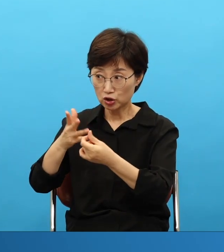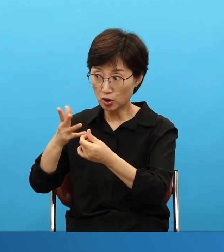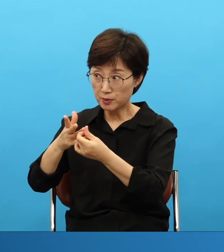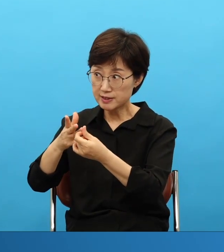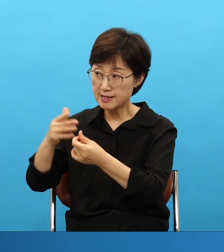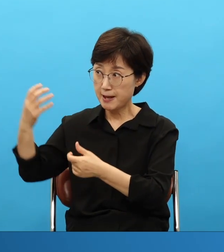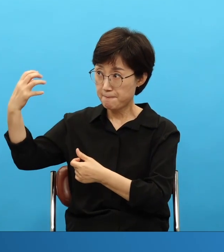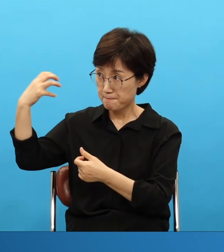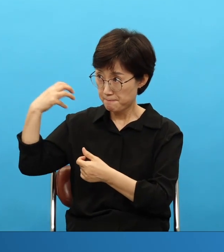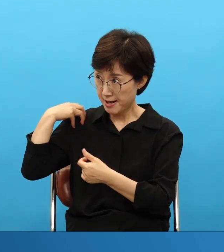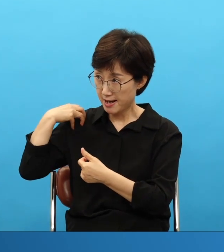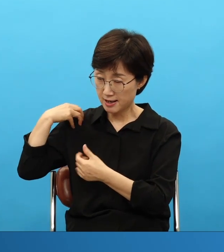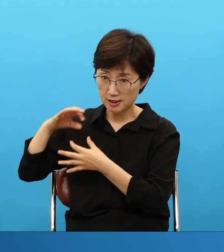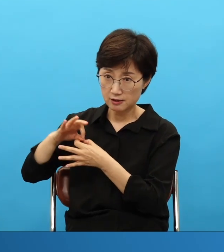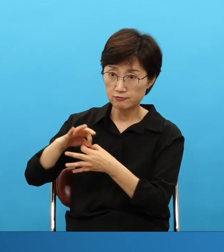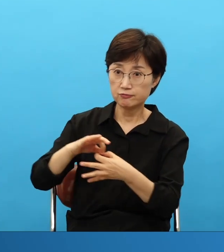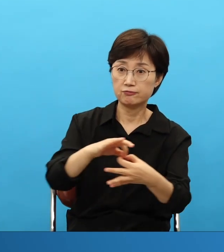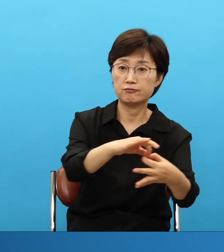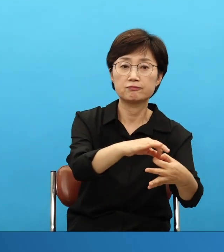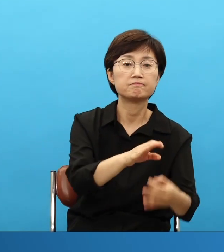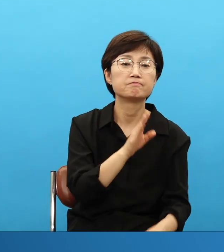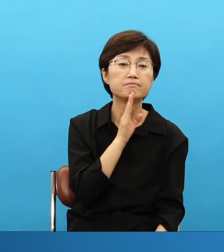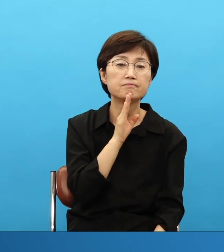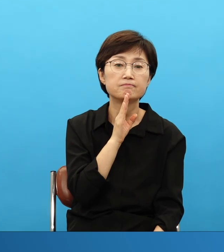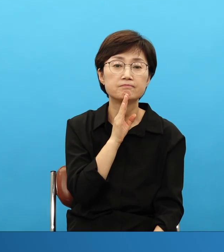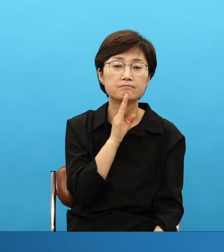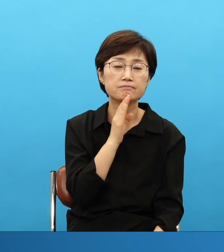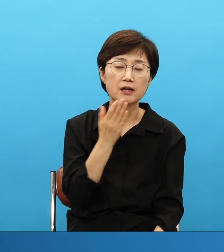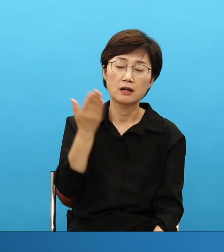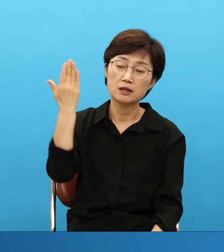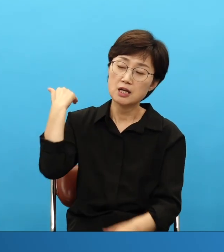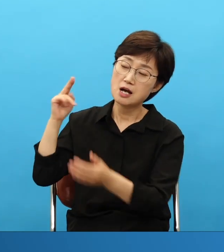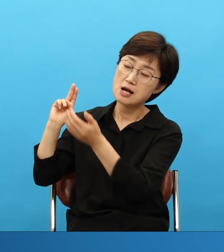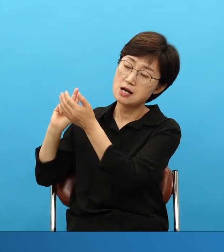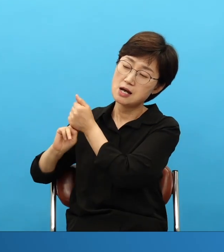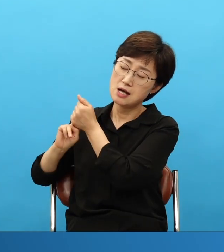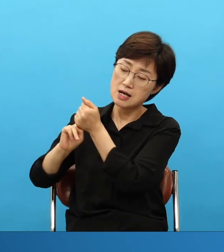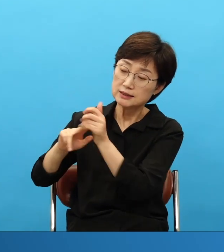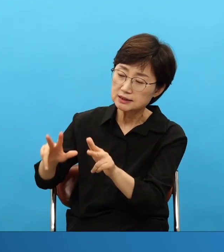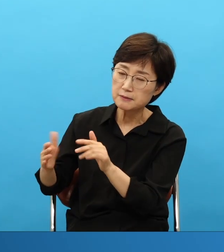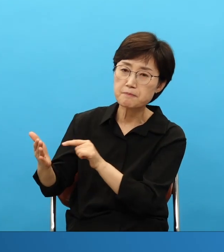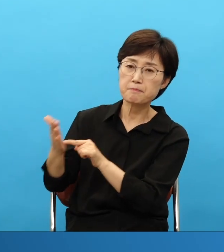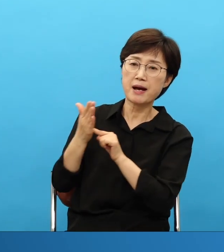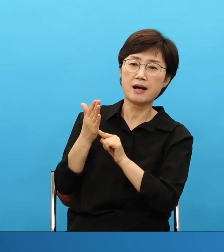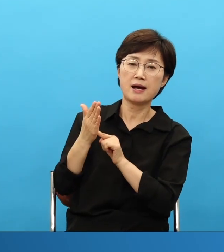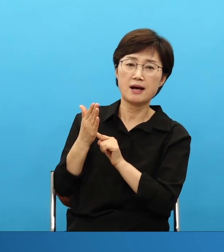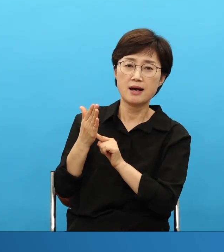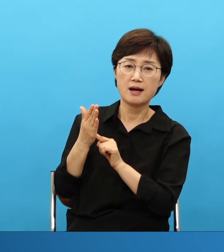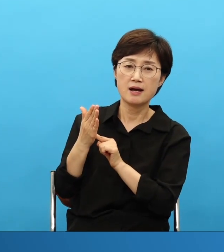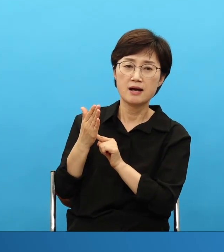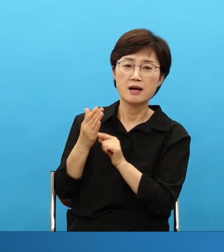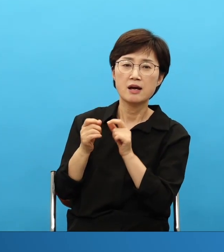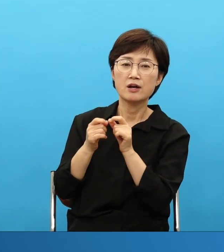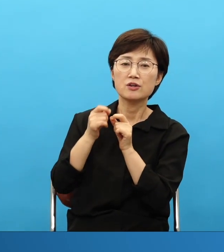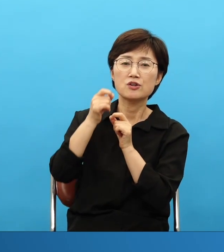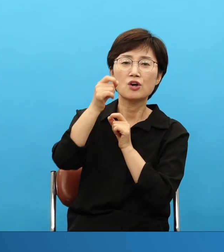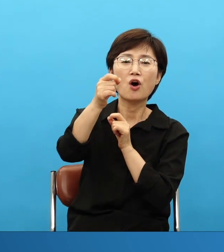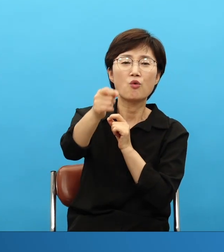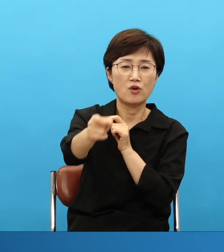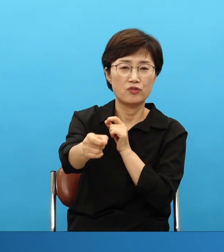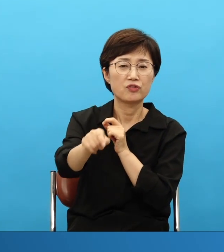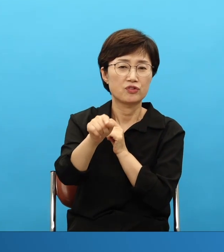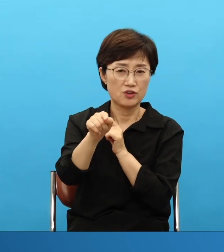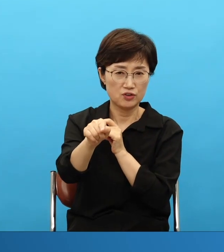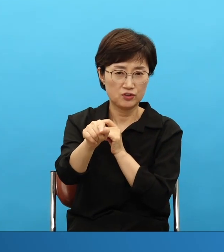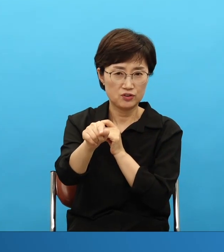절대 시간표입니다 영전에 감췄다 나타나서 세세토록 영광을 돌릴 처음이자 마지막 유일하